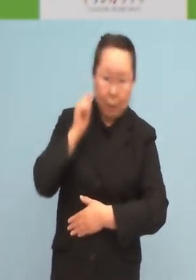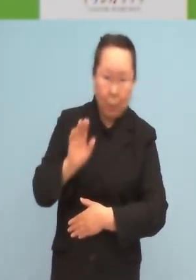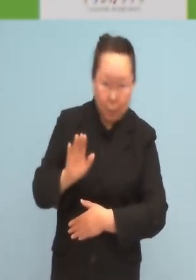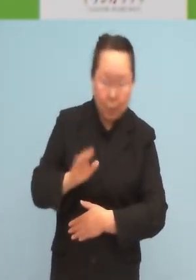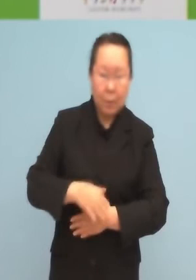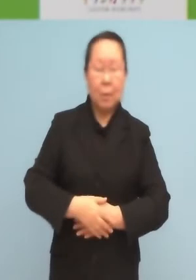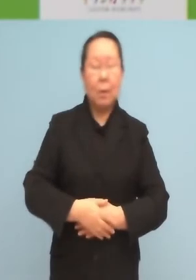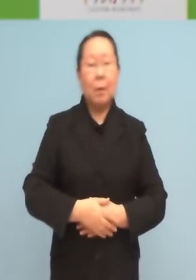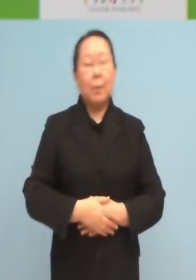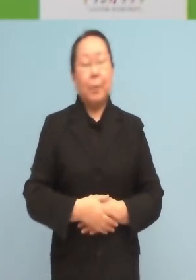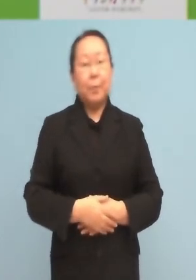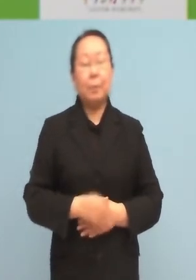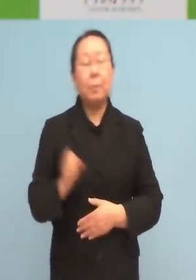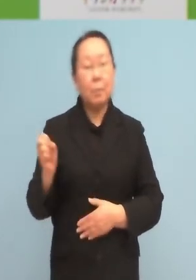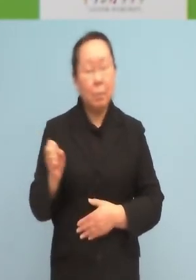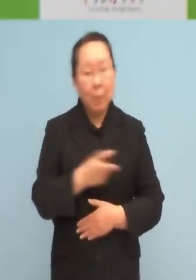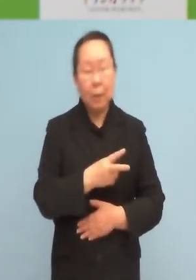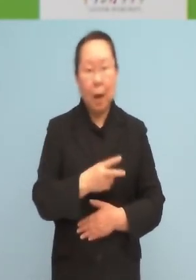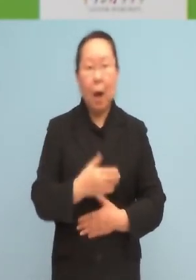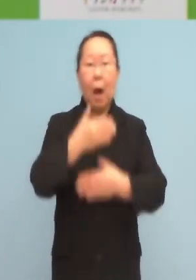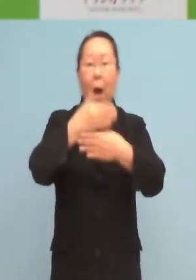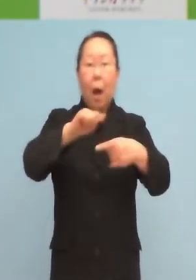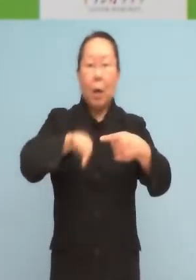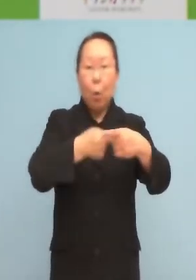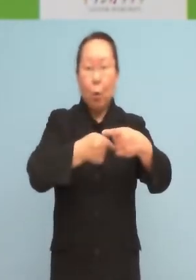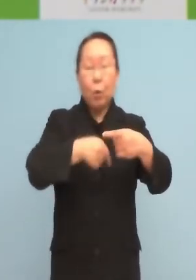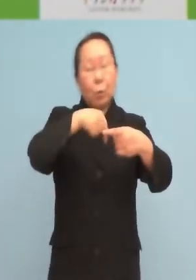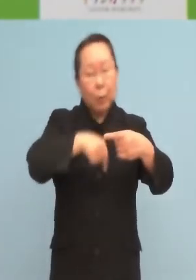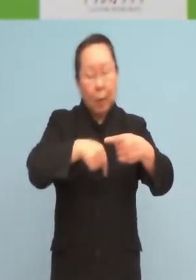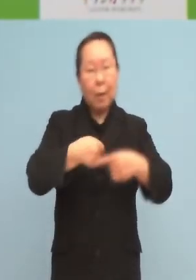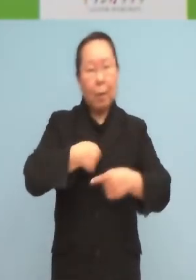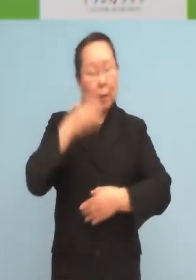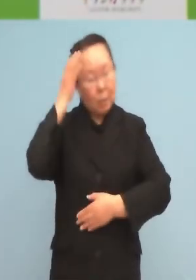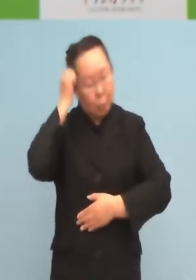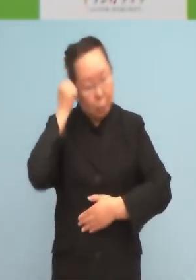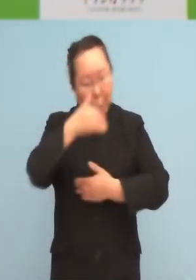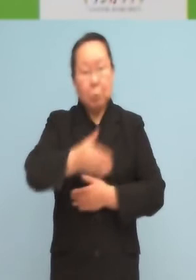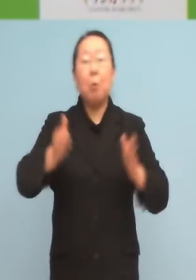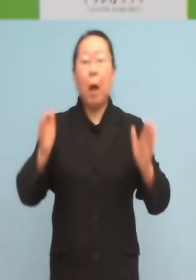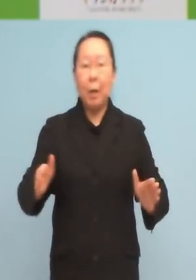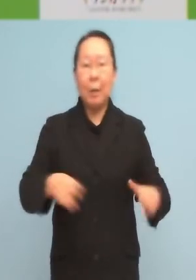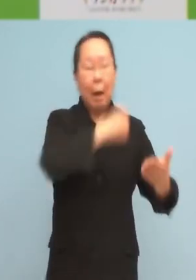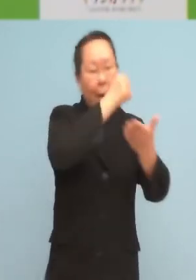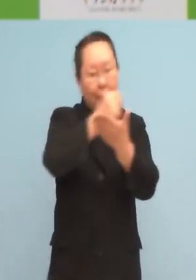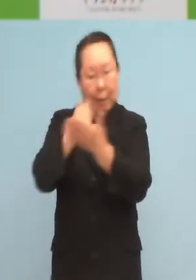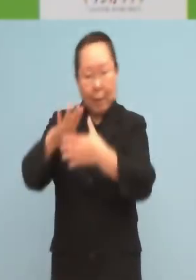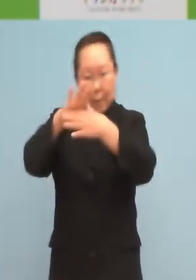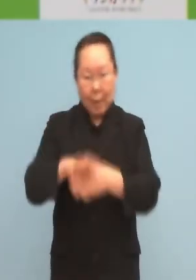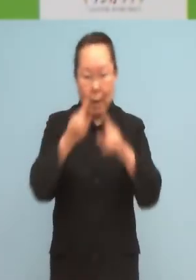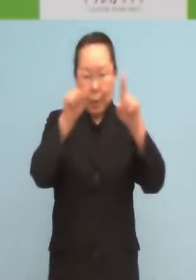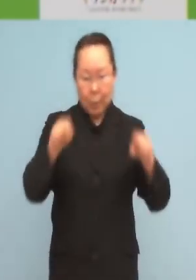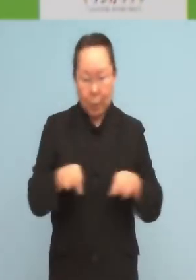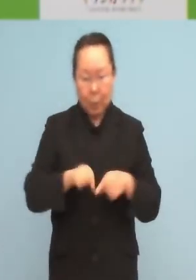次第であります。また一方で道庁内でもですね、私の記憶の範囲内での決裁文書ということではないんです